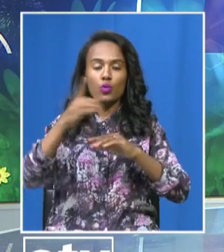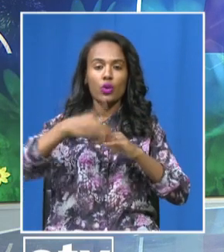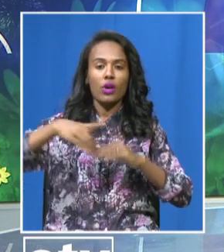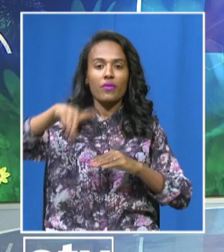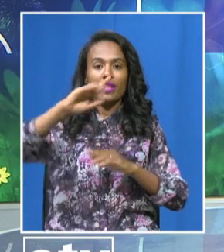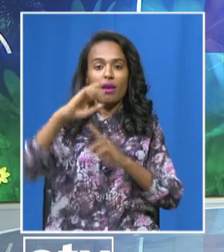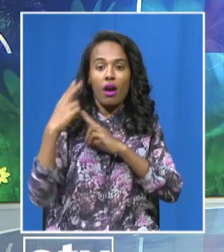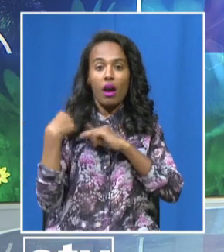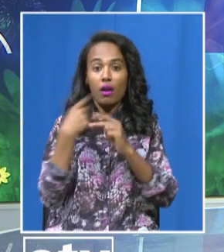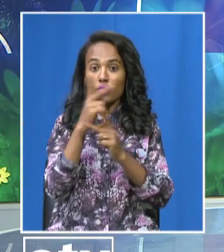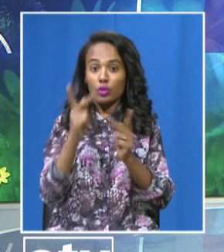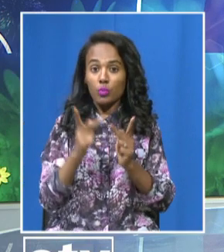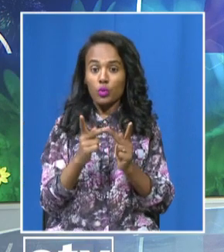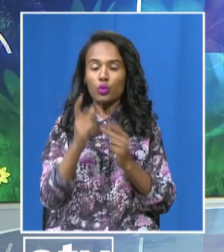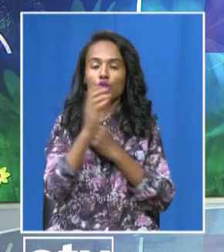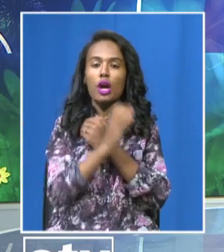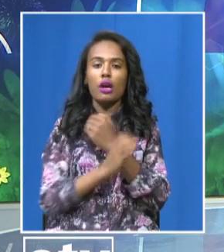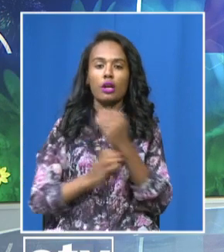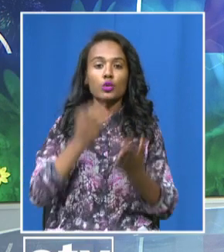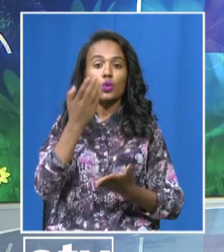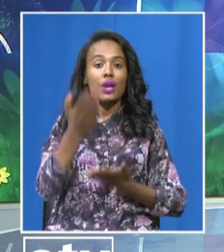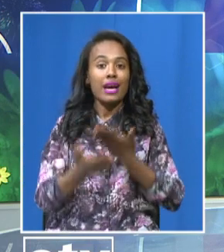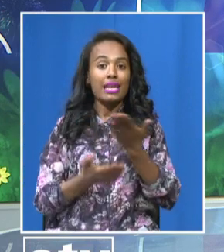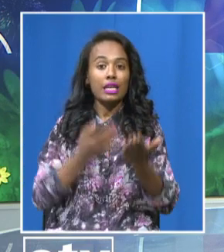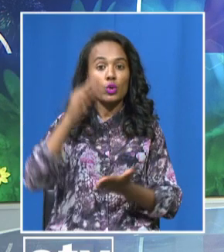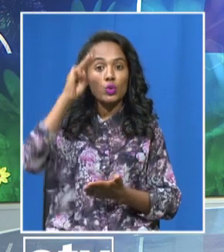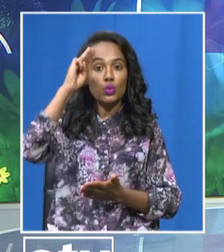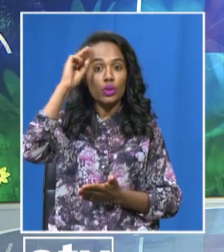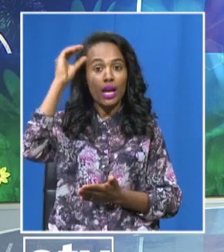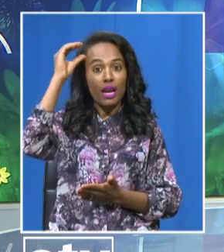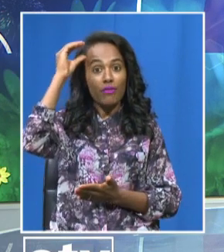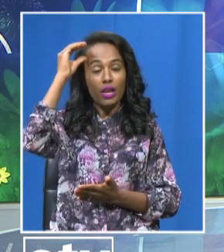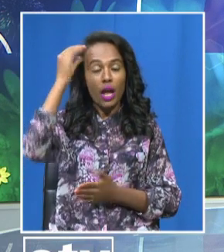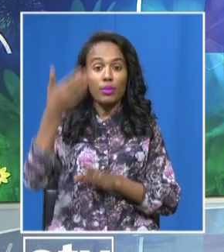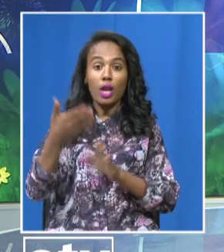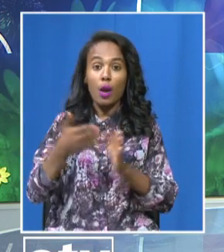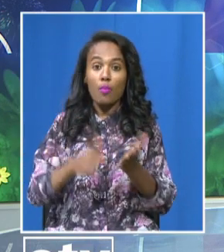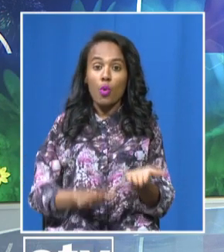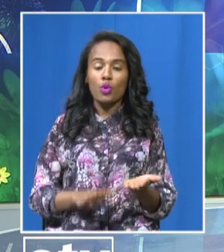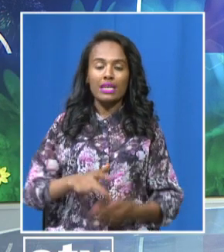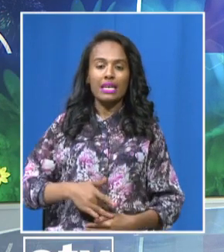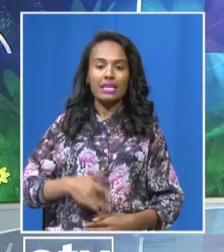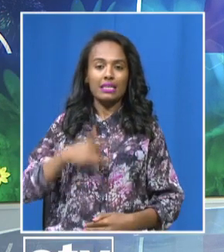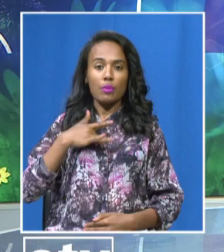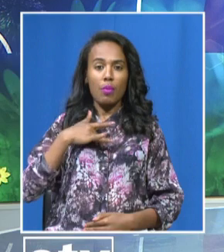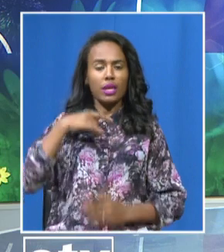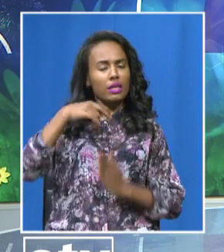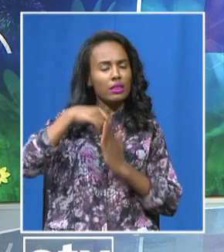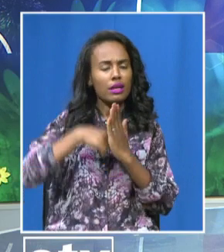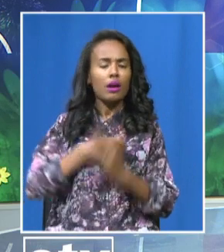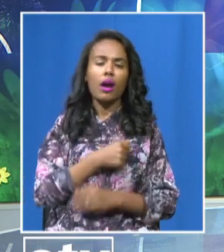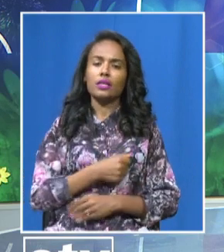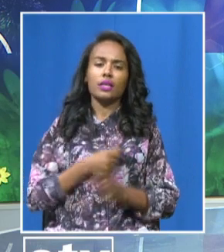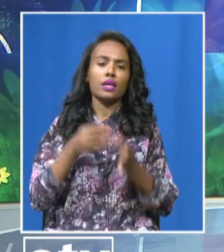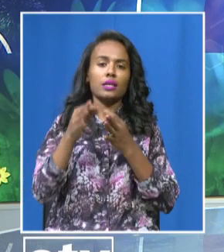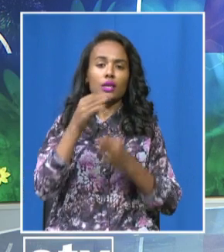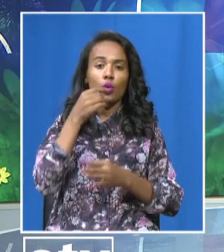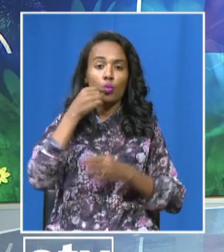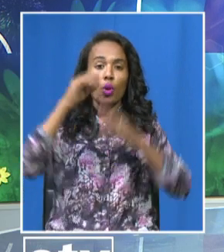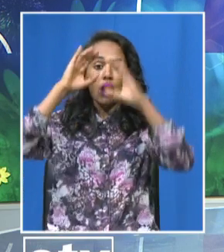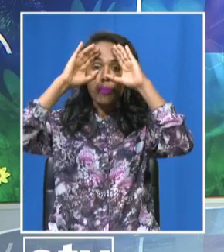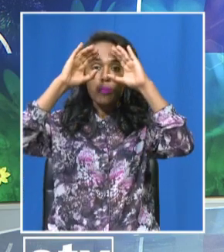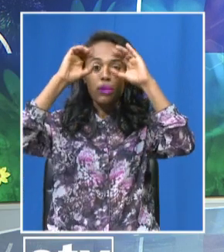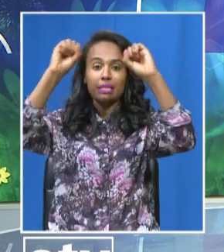ከፍተኛ የኃላፊነት ቦታዎች ሀገራቸውን ላገለገሉት ሱልጣን ሐምፍሪ አሊሚራ ሞት የተሰማኝን ጥልቅ ሐዘን እገልጻለሁ ብለዋል